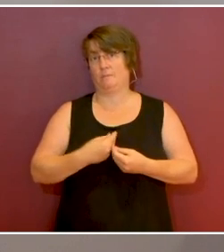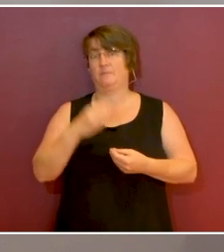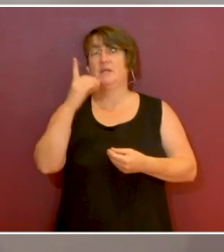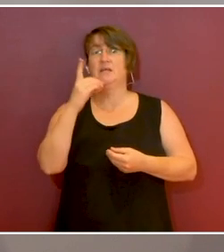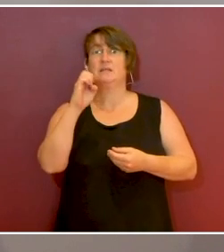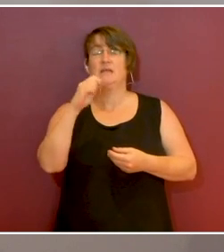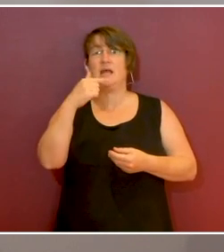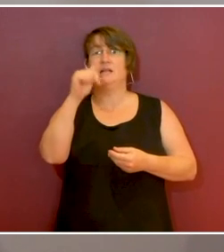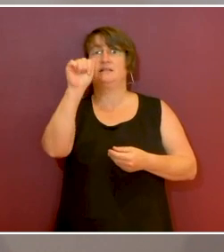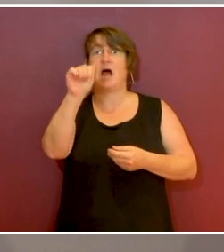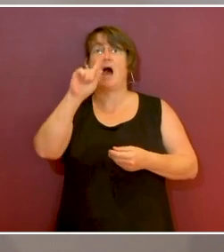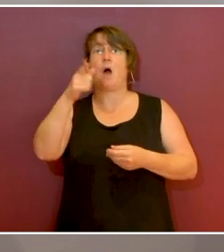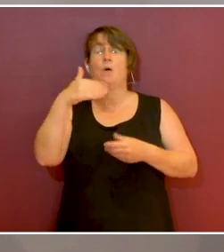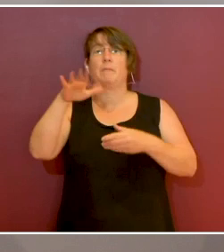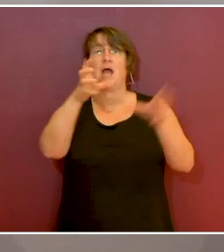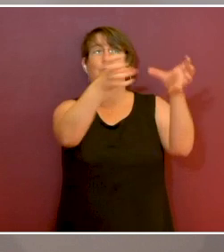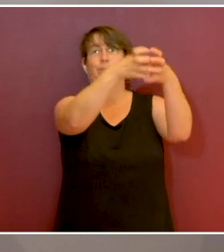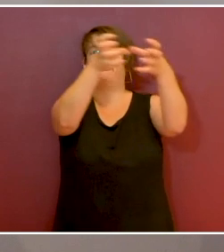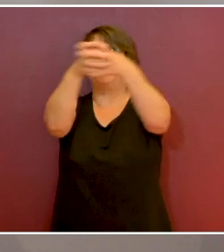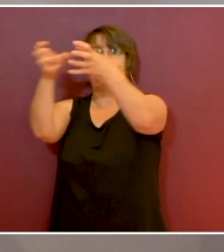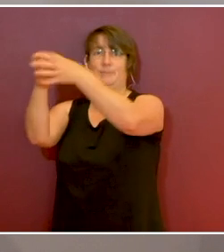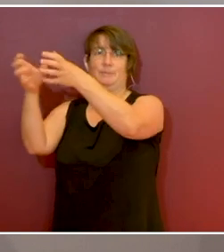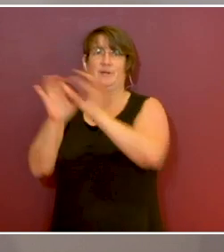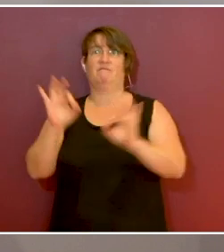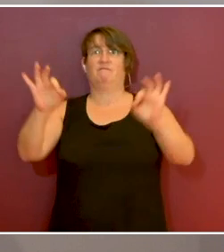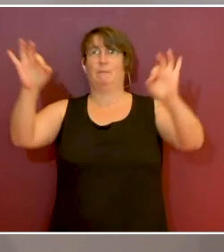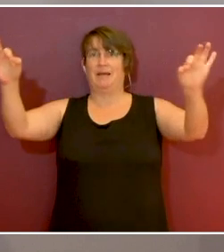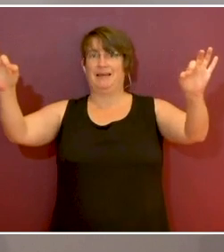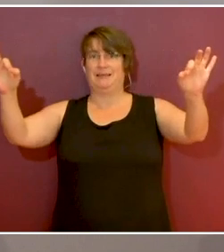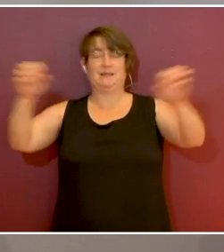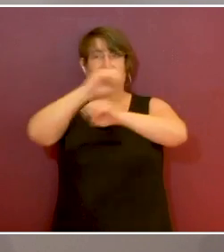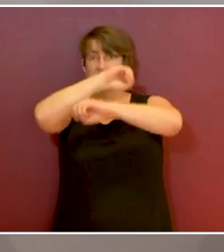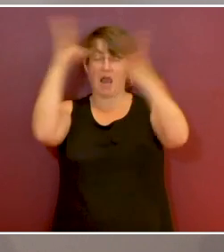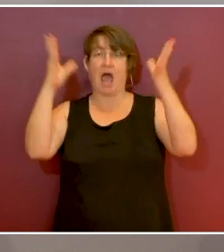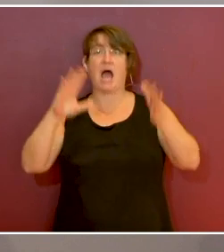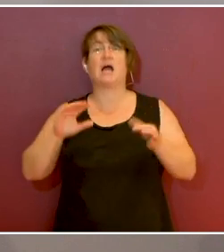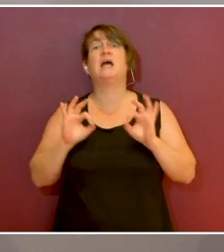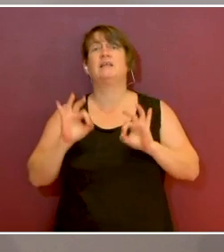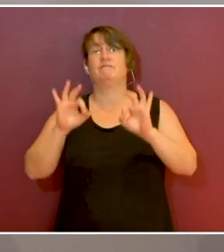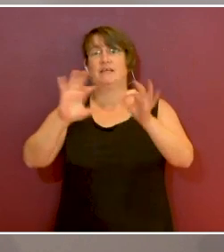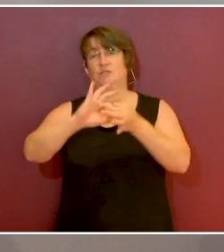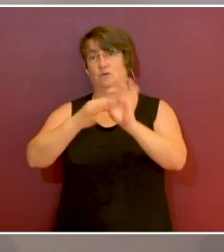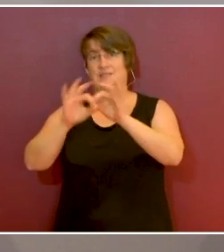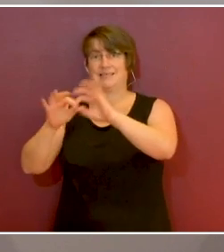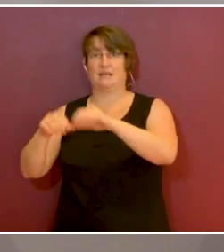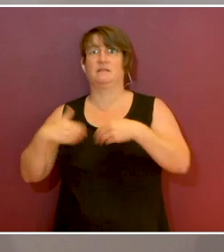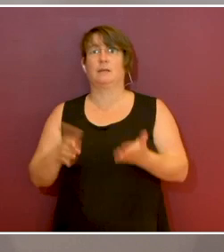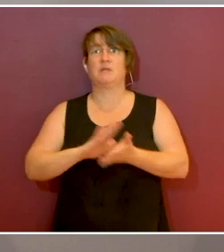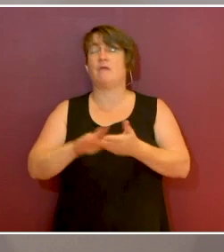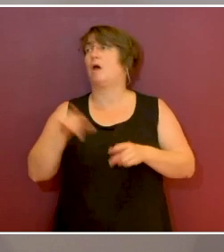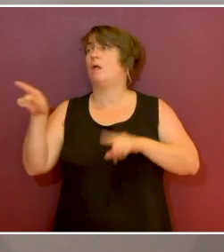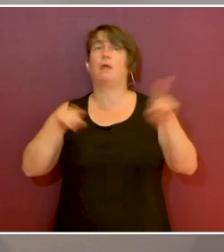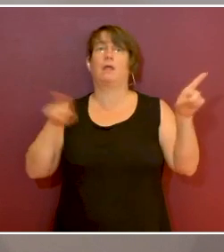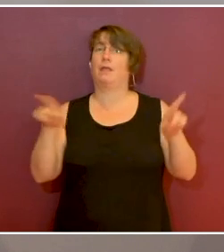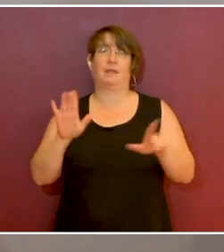noch nicht so in der Fläche, sondern es gibt klare Infektionsketten. Deswegen ist es im Moment der falsche Zeitpunkt für so eine Studie. Ich würde vielleicht ergänzen,